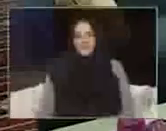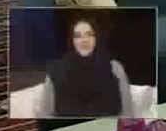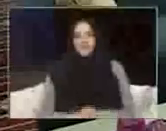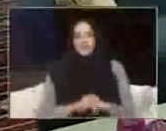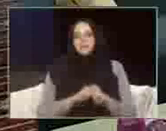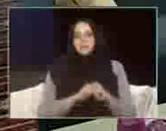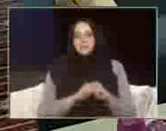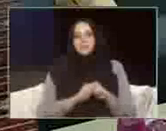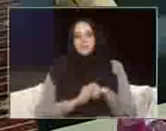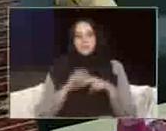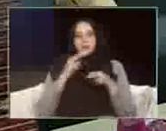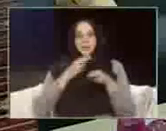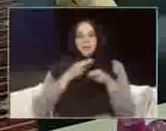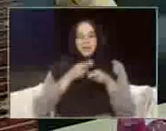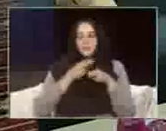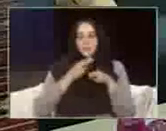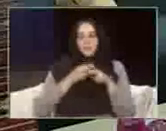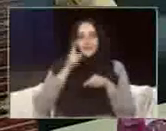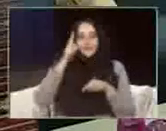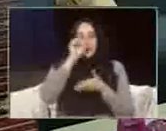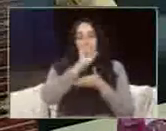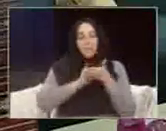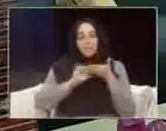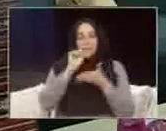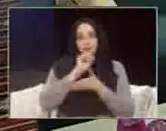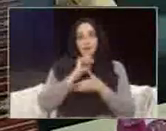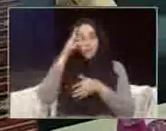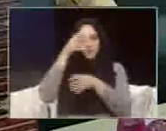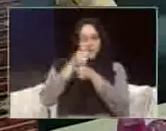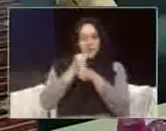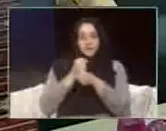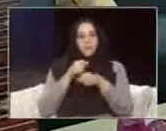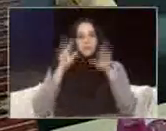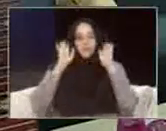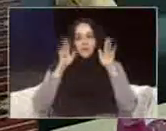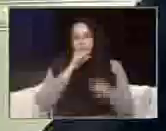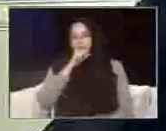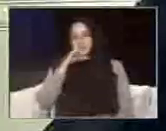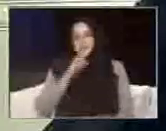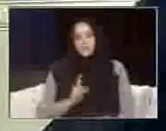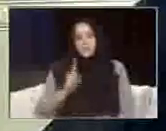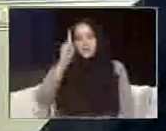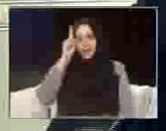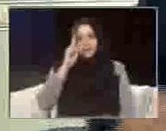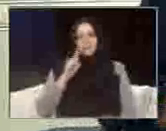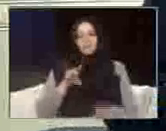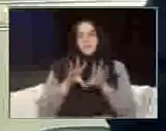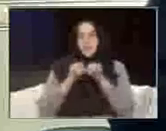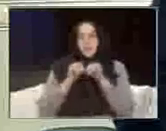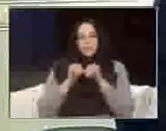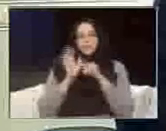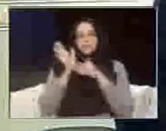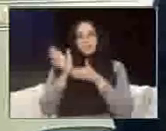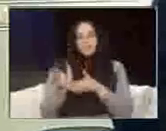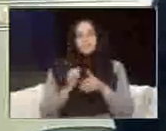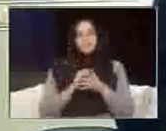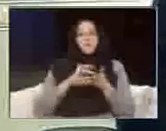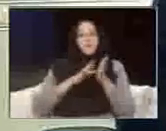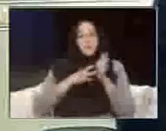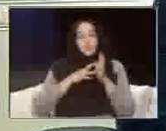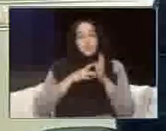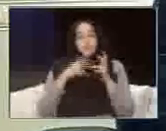بسم الله الرحمن الرحيم، وبه نستعين، وصلى الله وسلم على سيدنا محمد وعلى آله وصحبه وسلم تسليما كثيرا. مشاهدينا الكرام، السلام